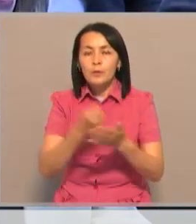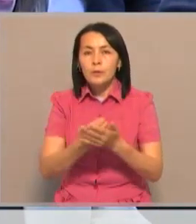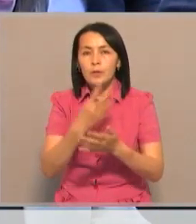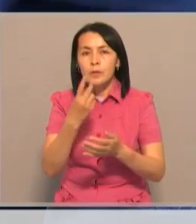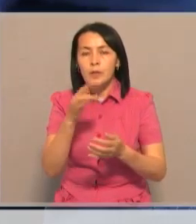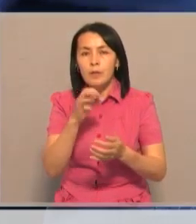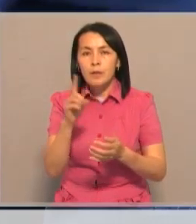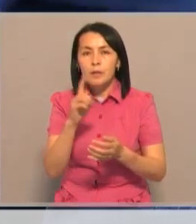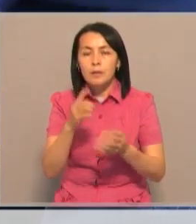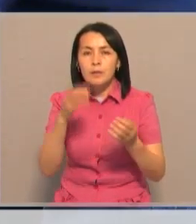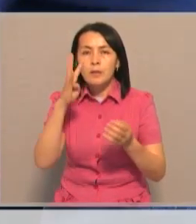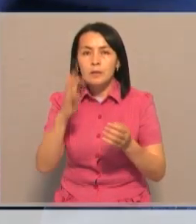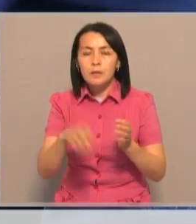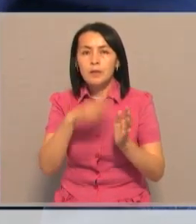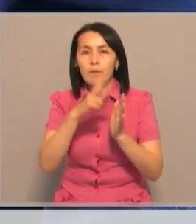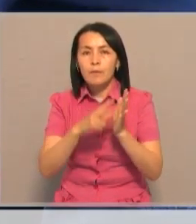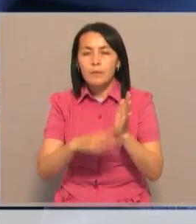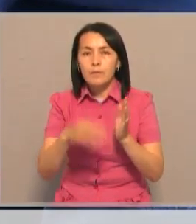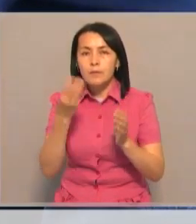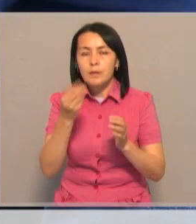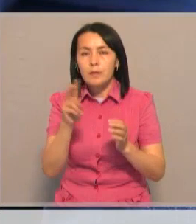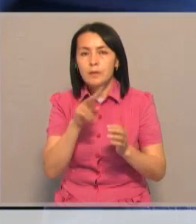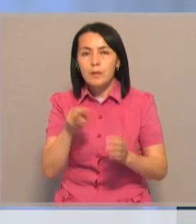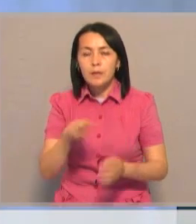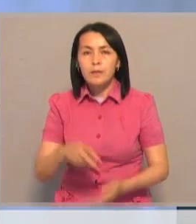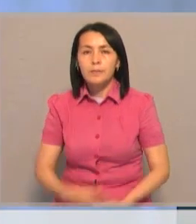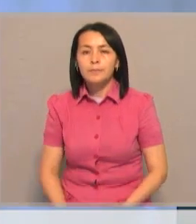в два раза – 480 тенге за литр.